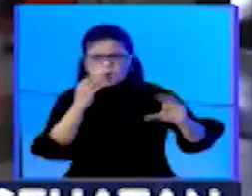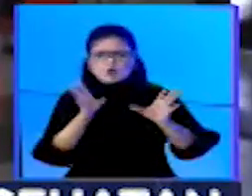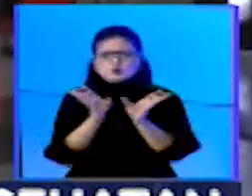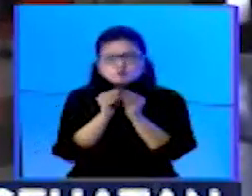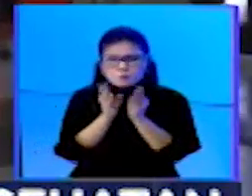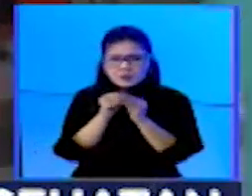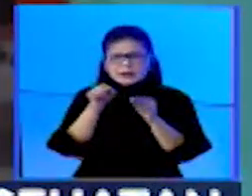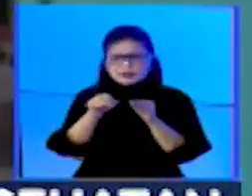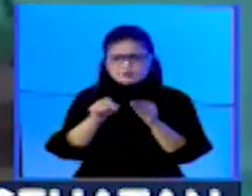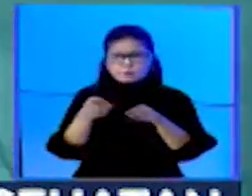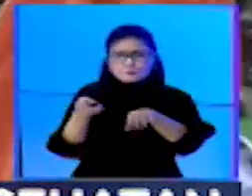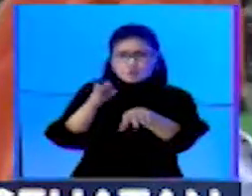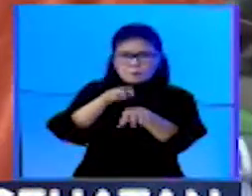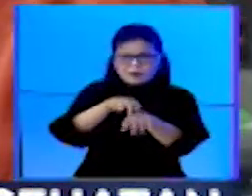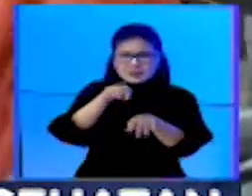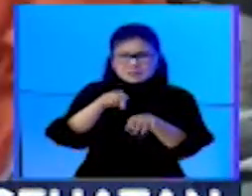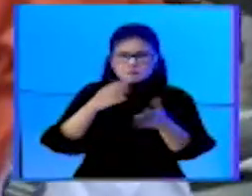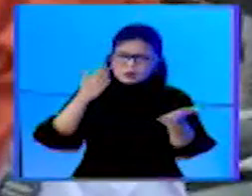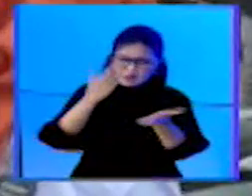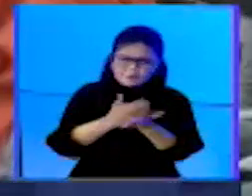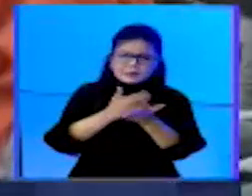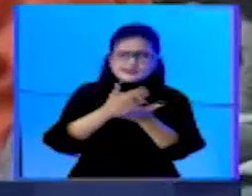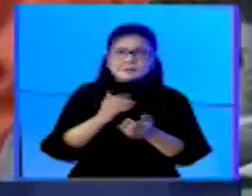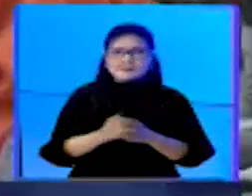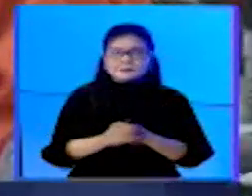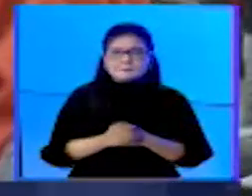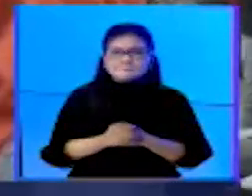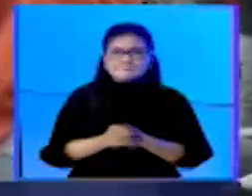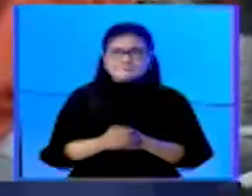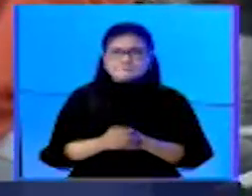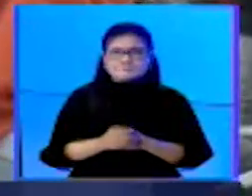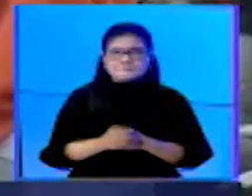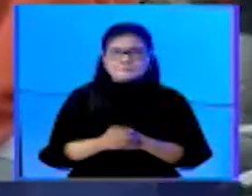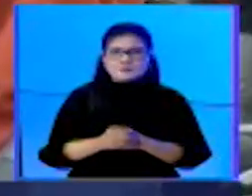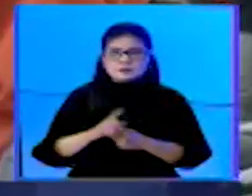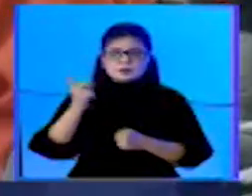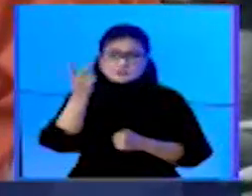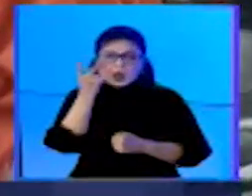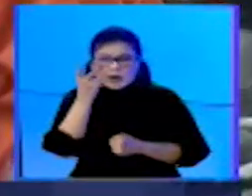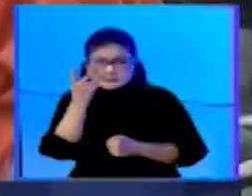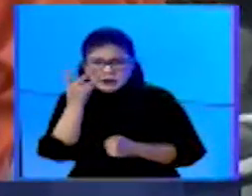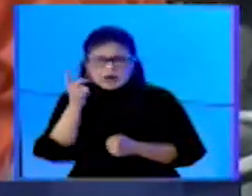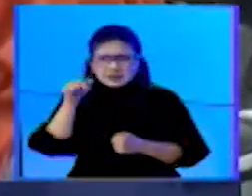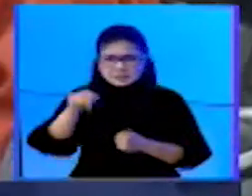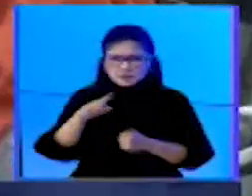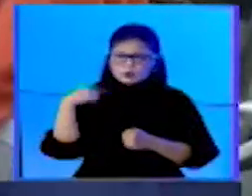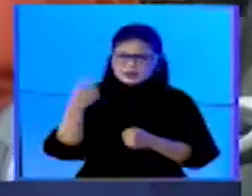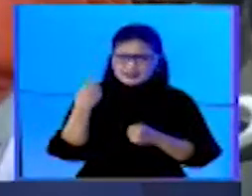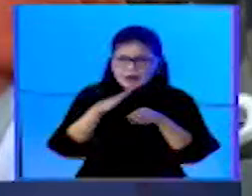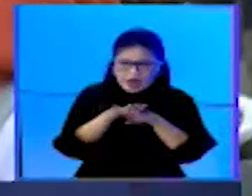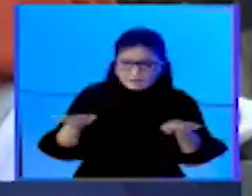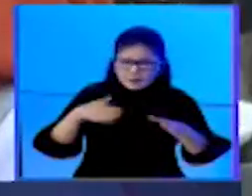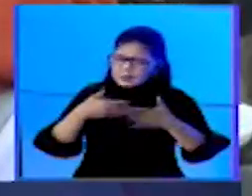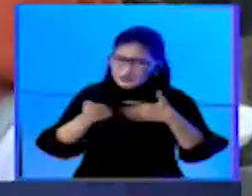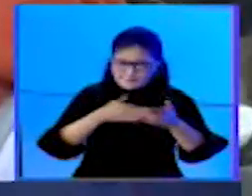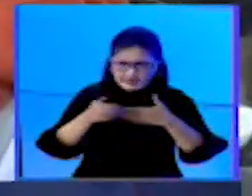masih dibatasi. Malah untuk keselamatan diri, jadi menurut saya bagus. Bagus ya? Iya. Walaupun agak